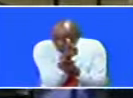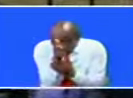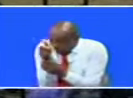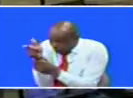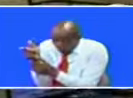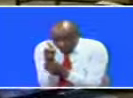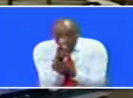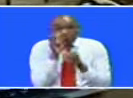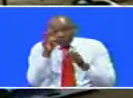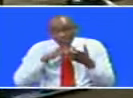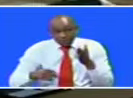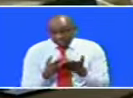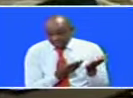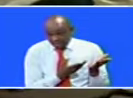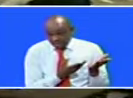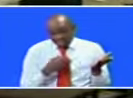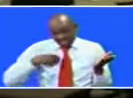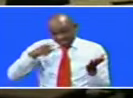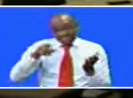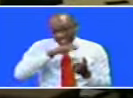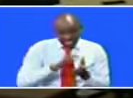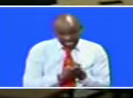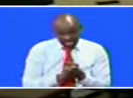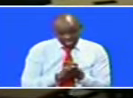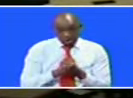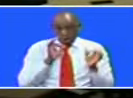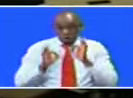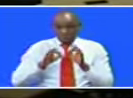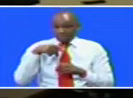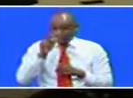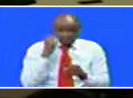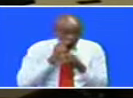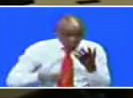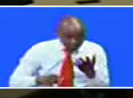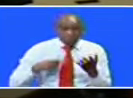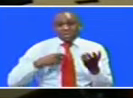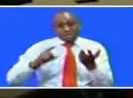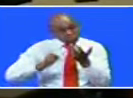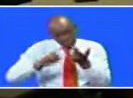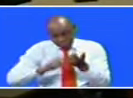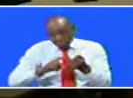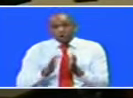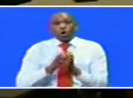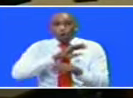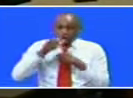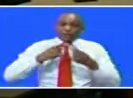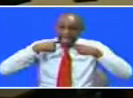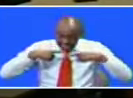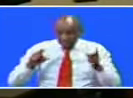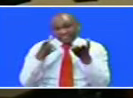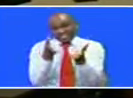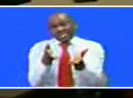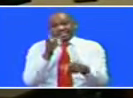ambazo tunaona hasa katika ukumbi huu ambapo ndio watakuwa wanawasilisha labda matokeo ya mwisho